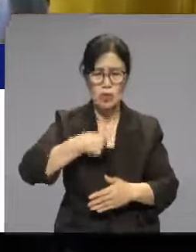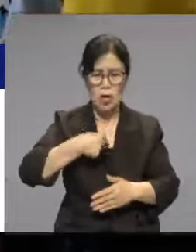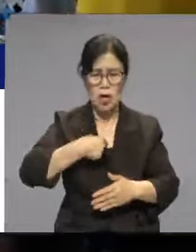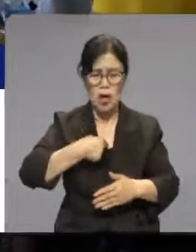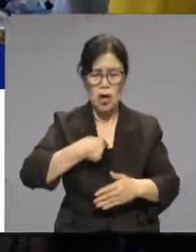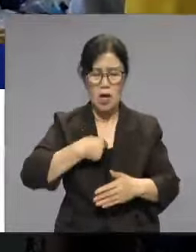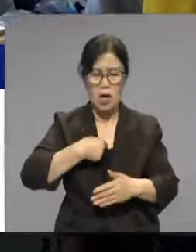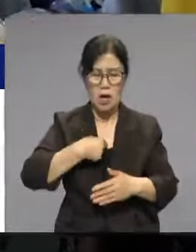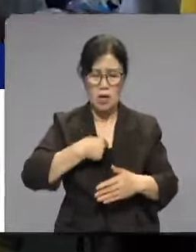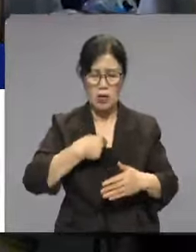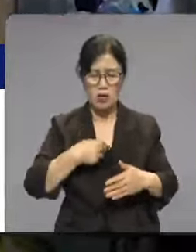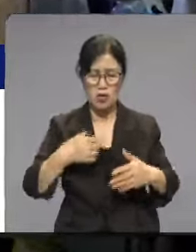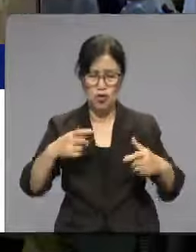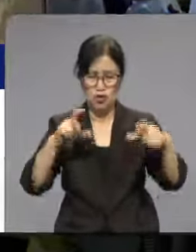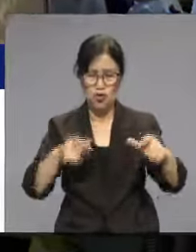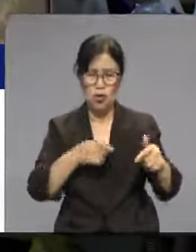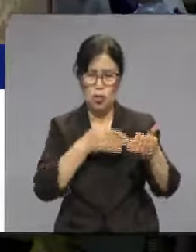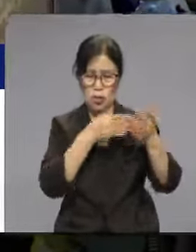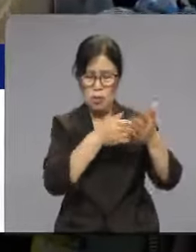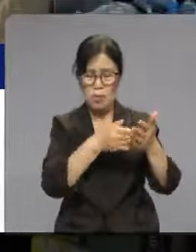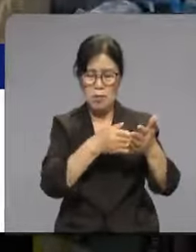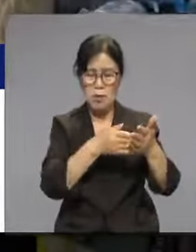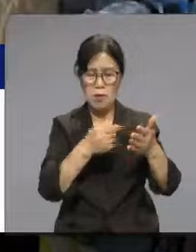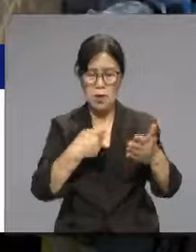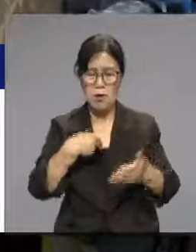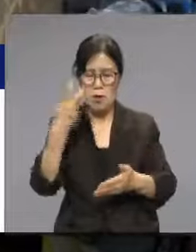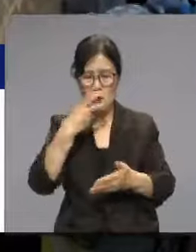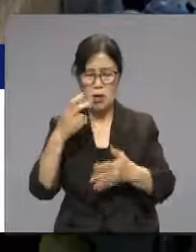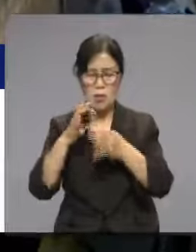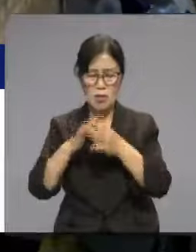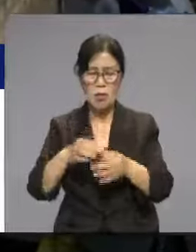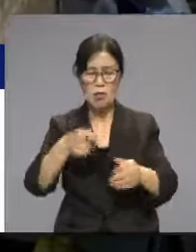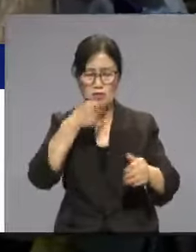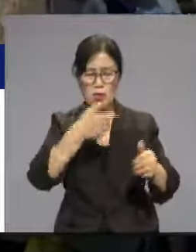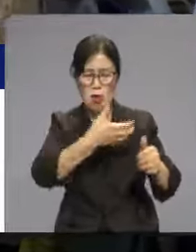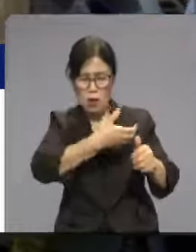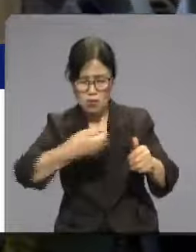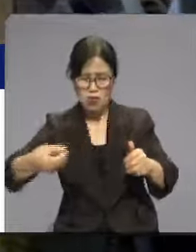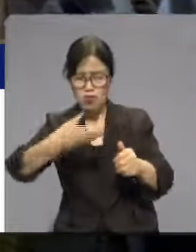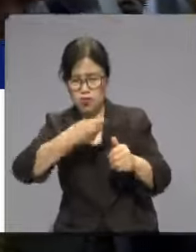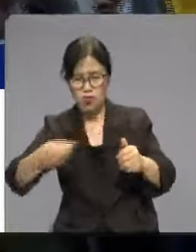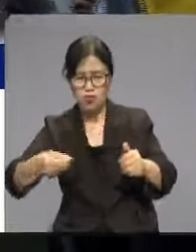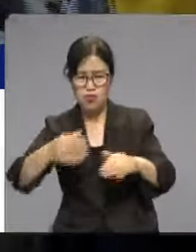내가 관리, 부처에다 얘기해가지고 내가 관리해가면서 그물 가지고 지금,